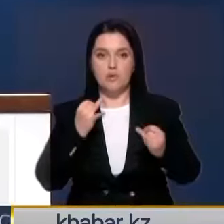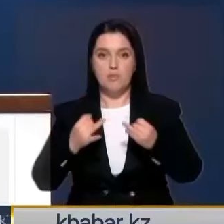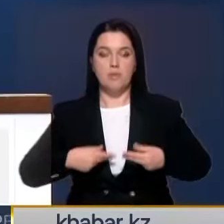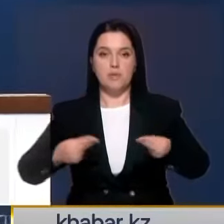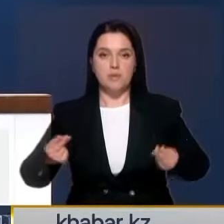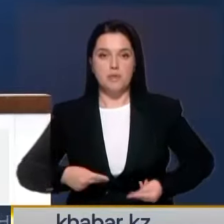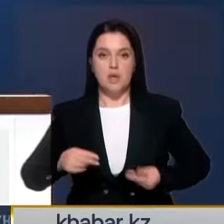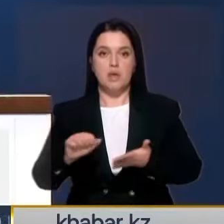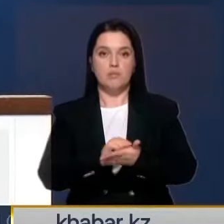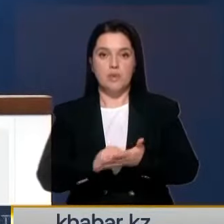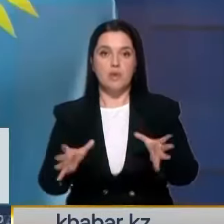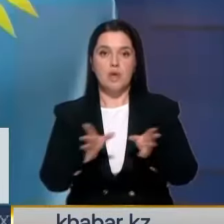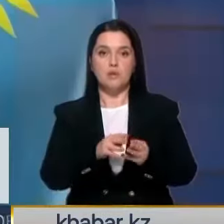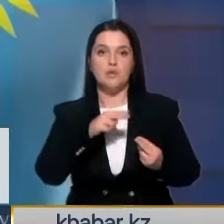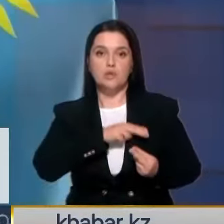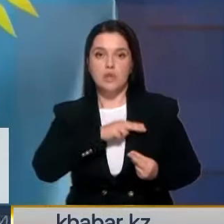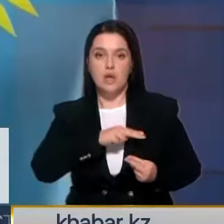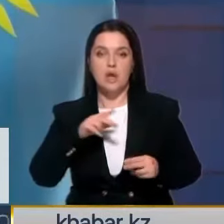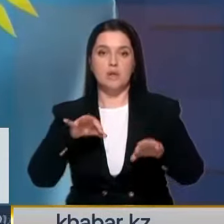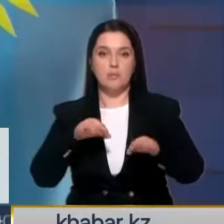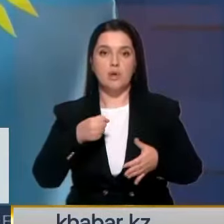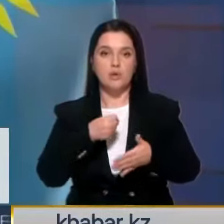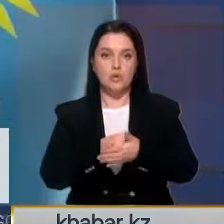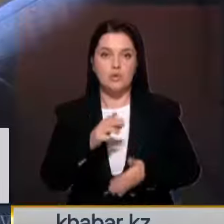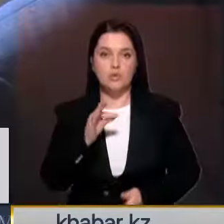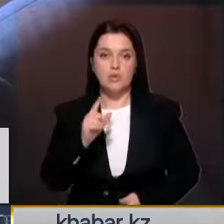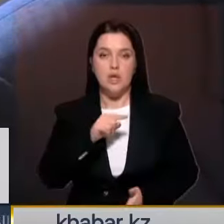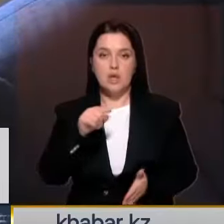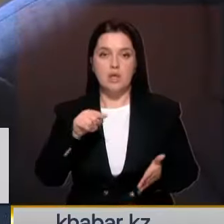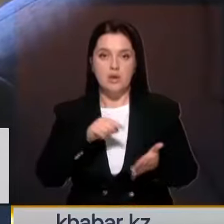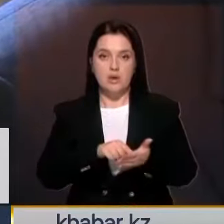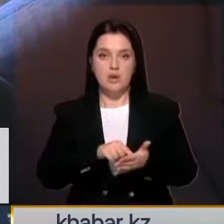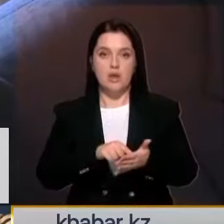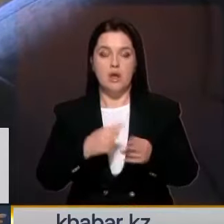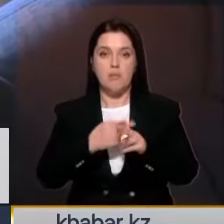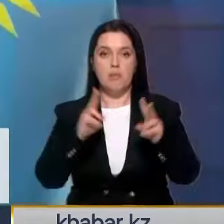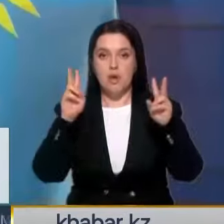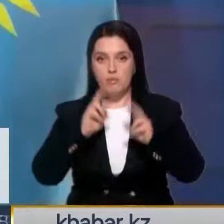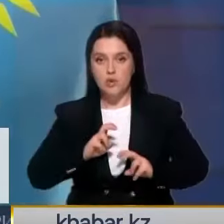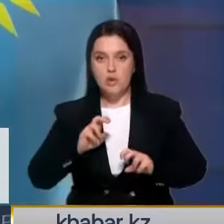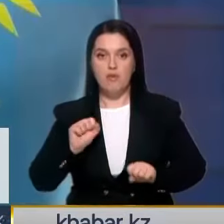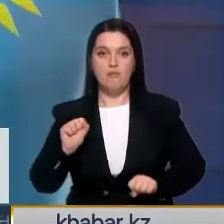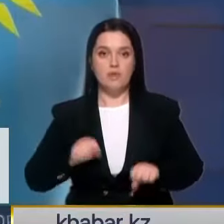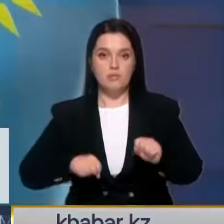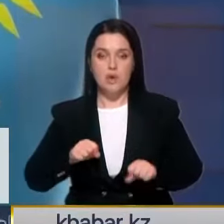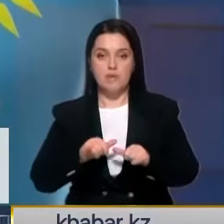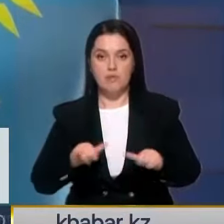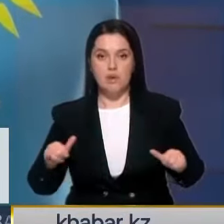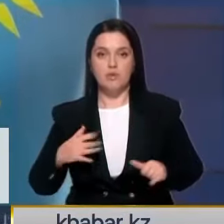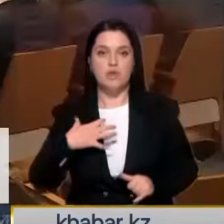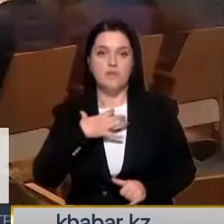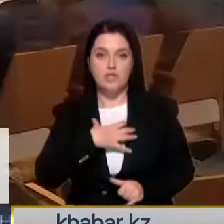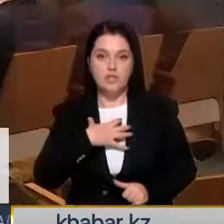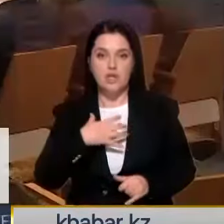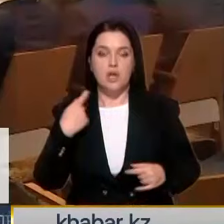переговоров подписан пакет документов о сотрудничестве от транспорта до консульских вопросов рассмотрены также возможности развития